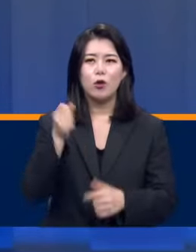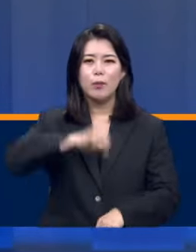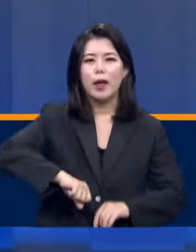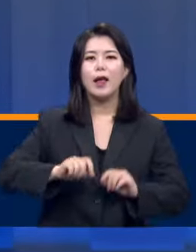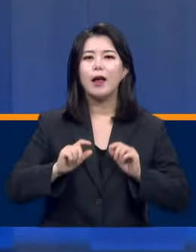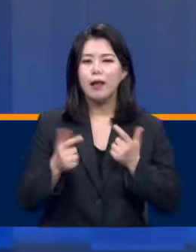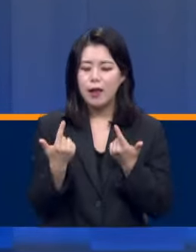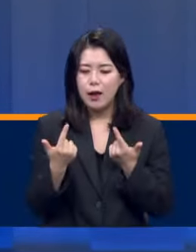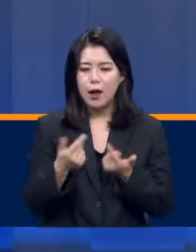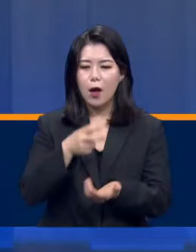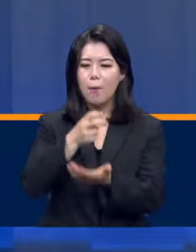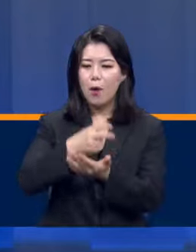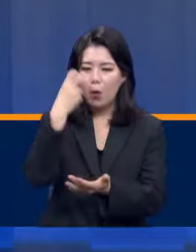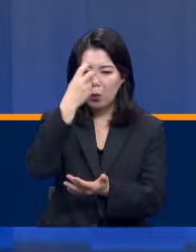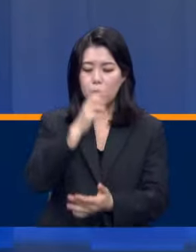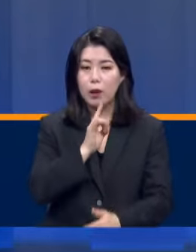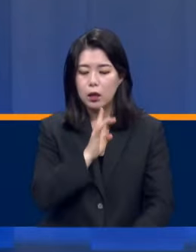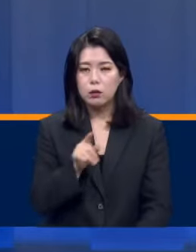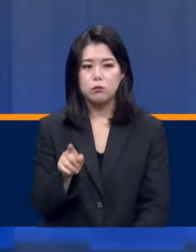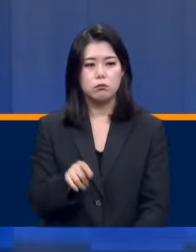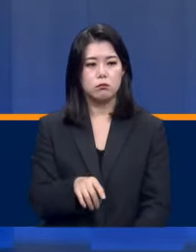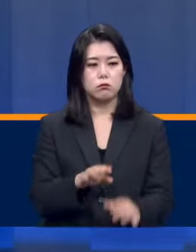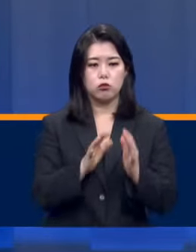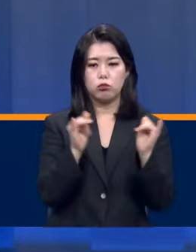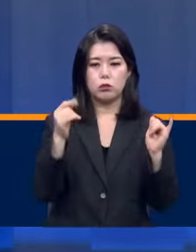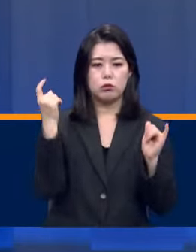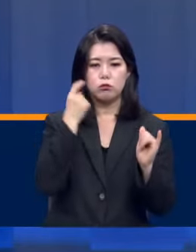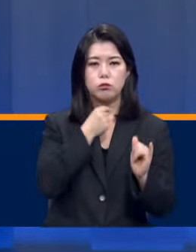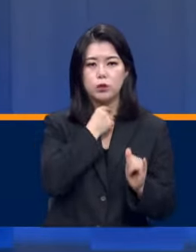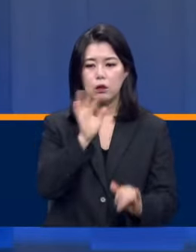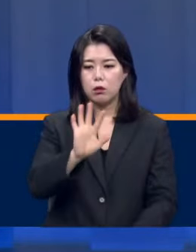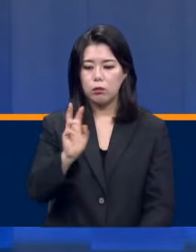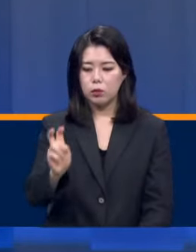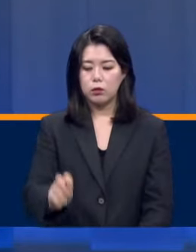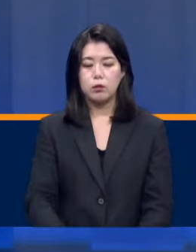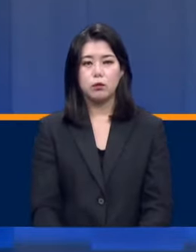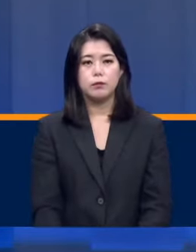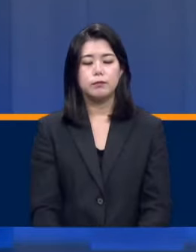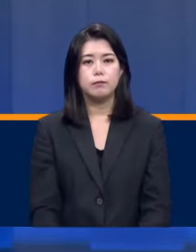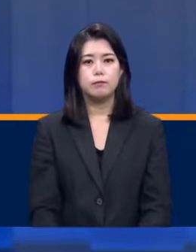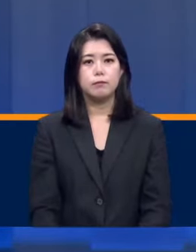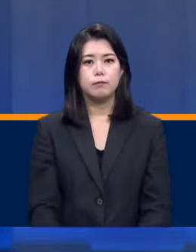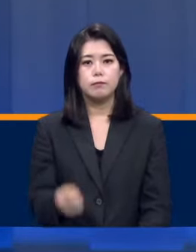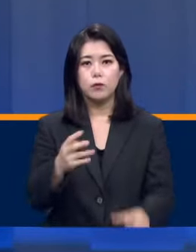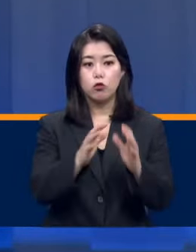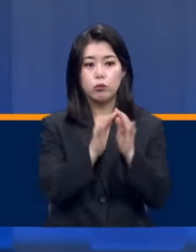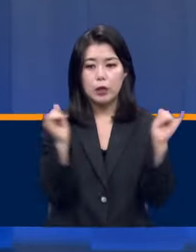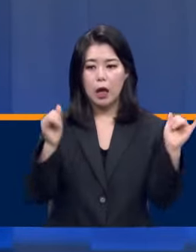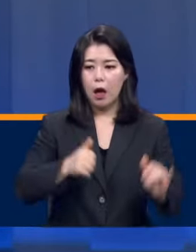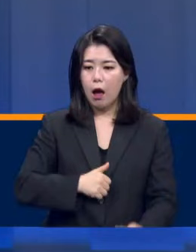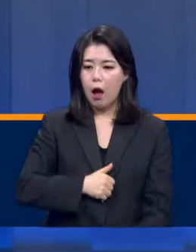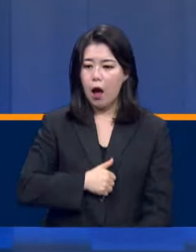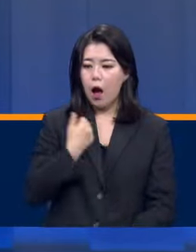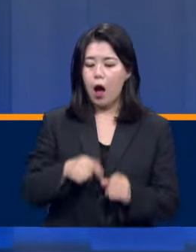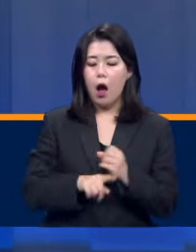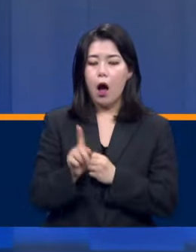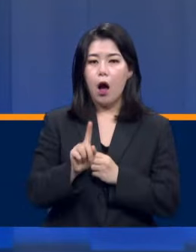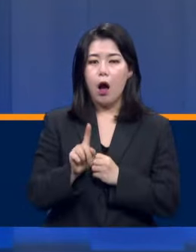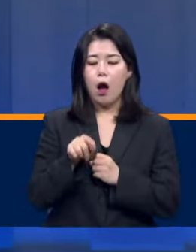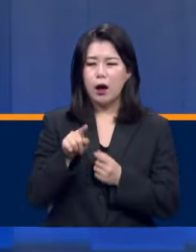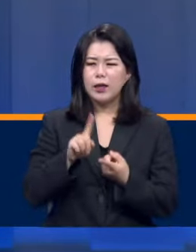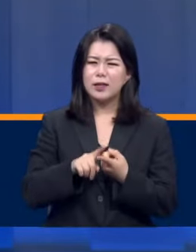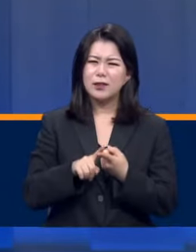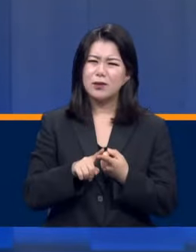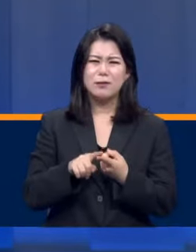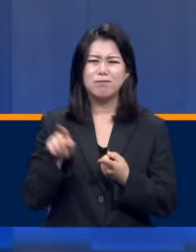검토만 해서 이런 이야기들이 나오는 것은 국민들이 듣고 싶은 얘기는 전혀 아닐 거라고 생각하고요 국민들이 왜 분노하시는 그 지점을